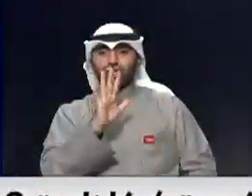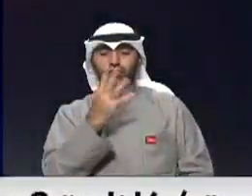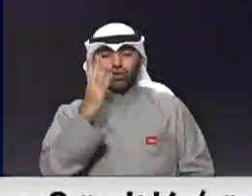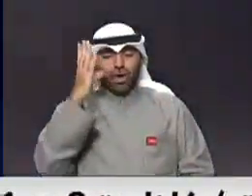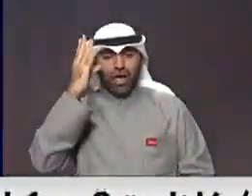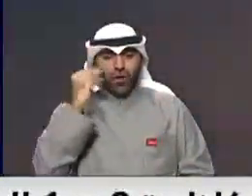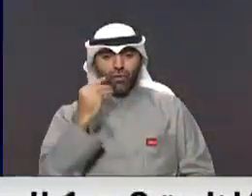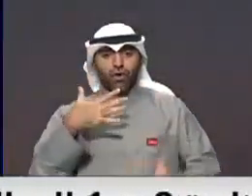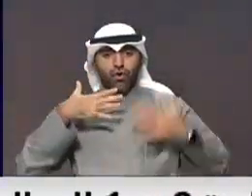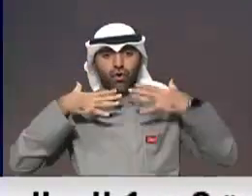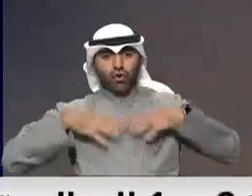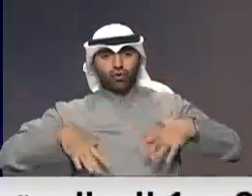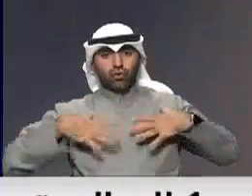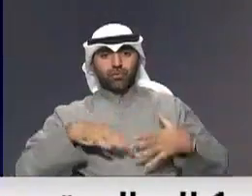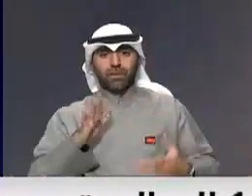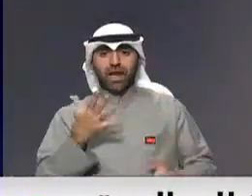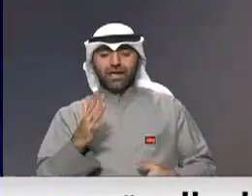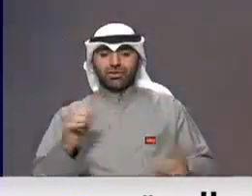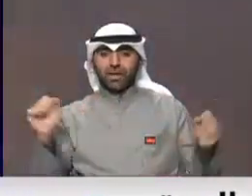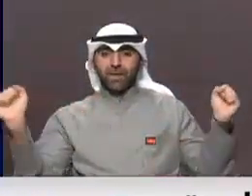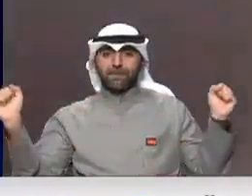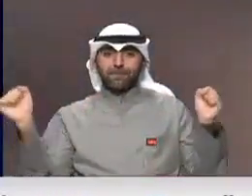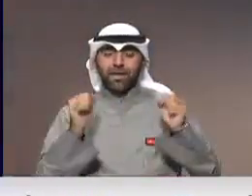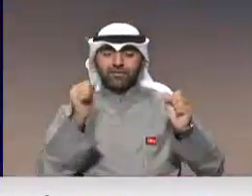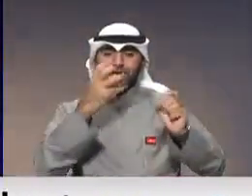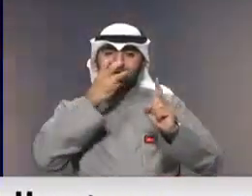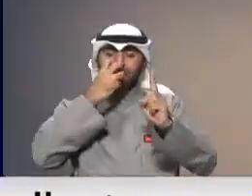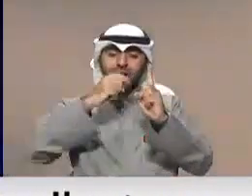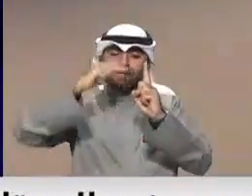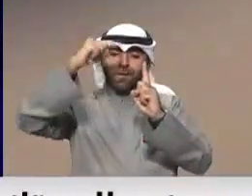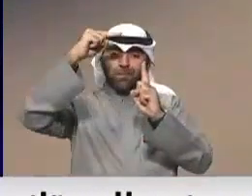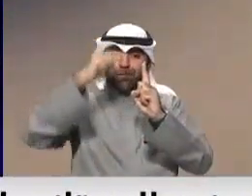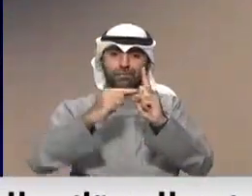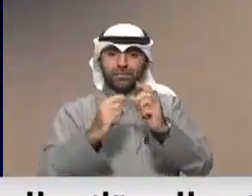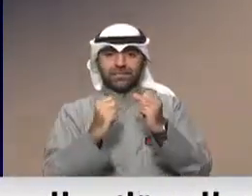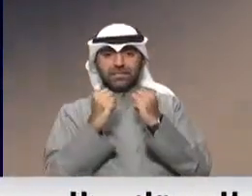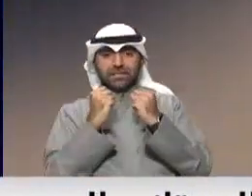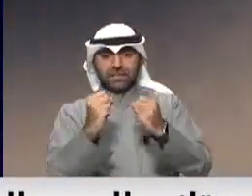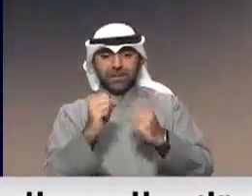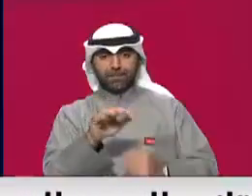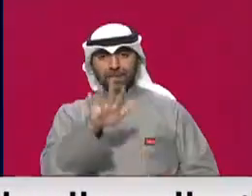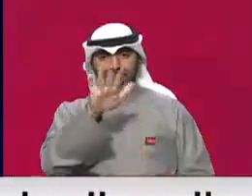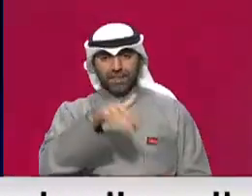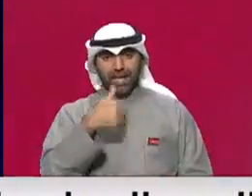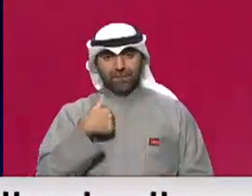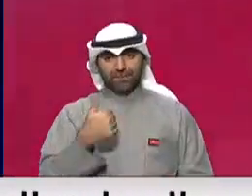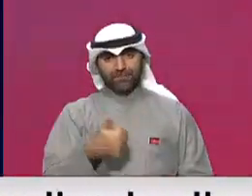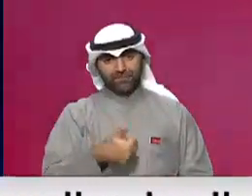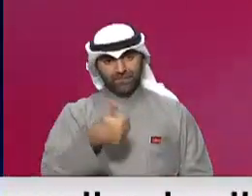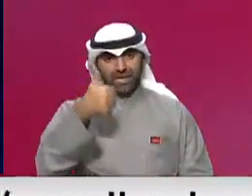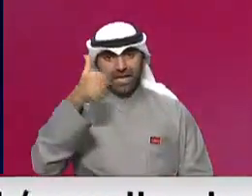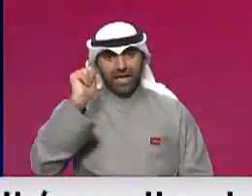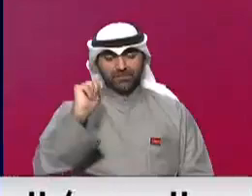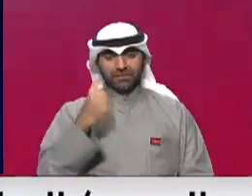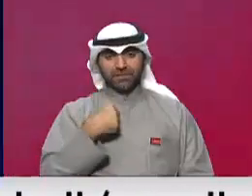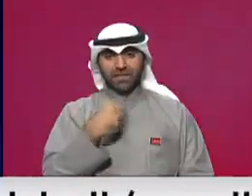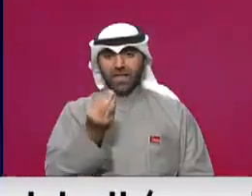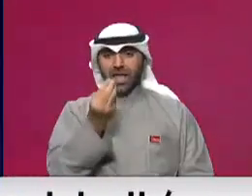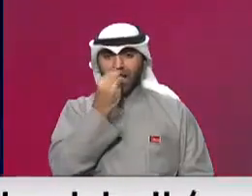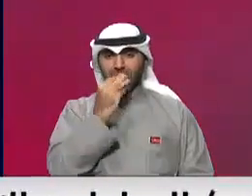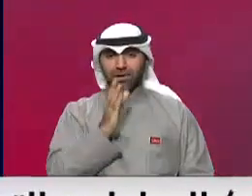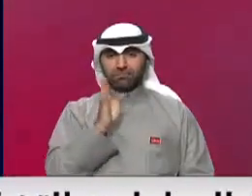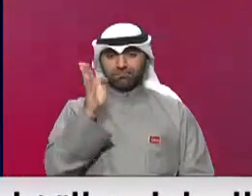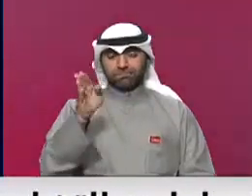يعني يساعد الكل ويساعد الكل. احنا امس كنا نبحث عن مطعم نتغدى فيه ونتعشى بنفس الوقت، قالوا لنا المطعم مسكر